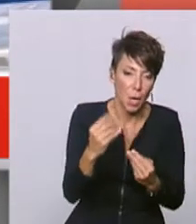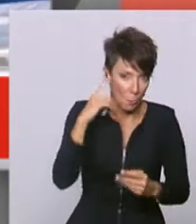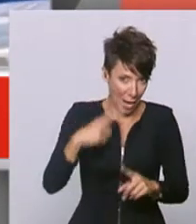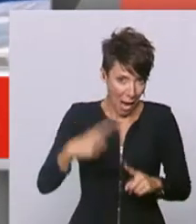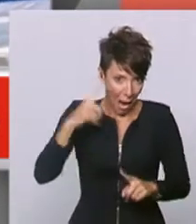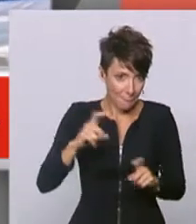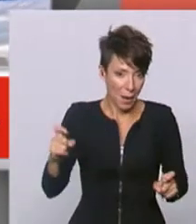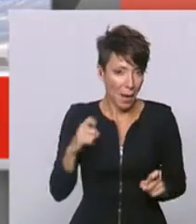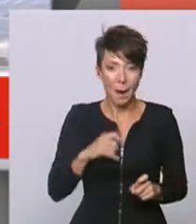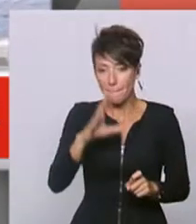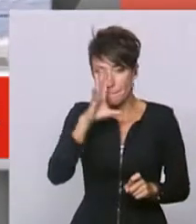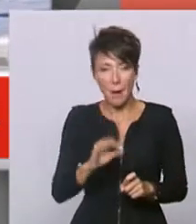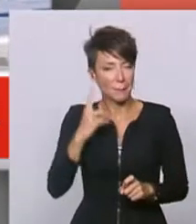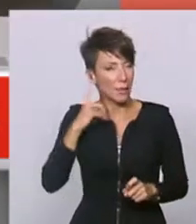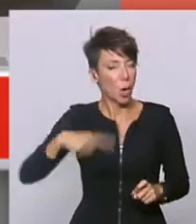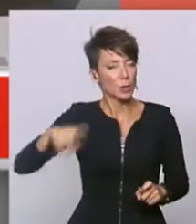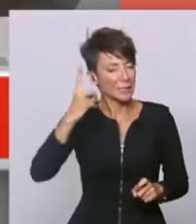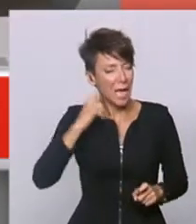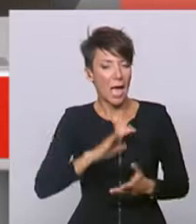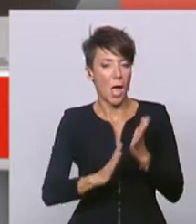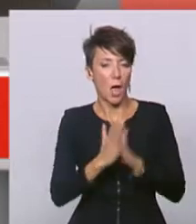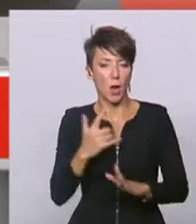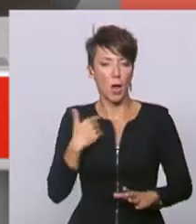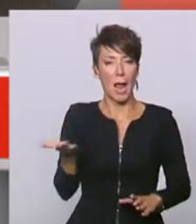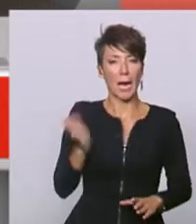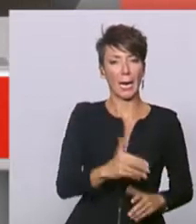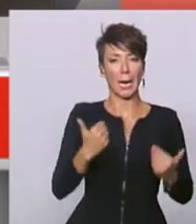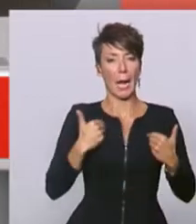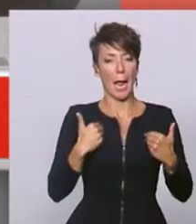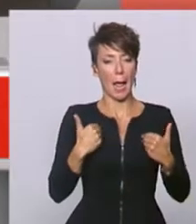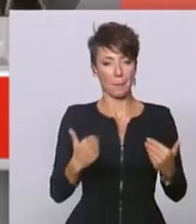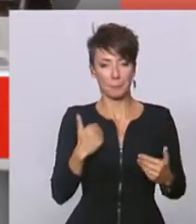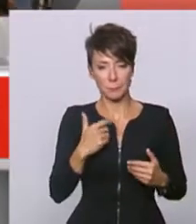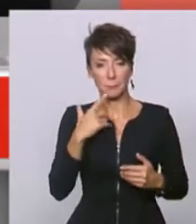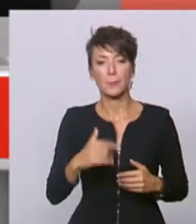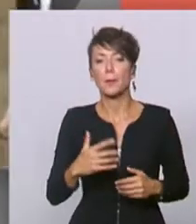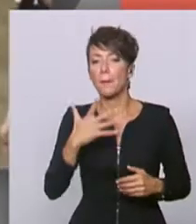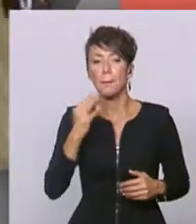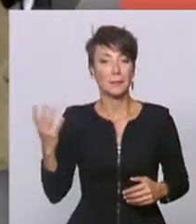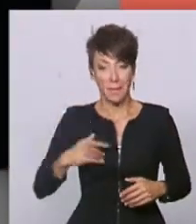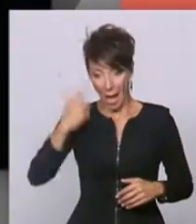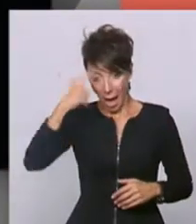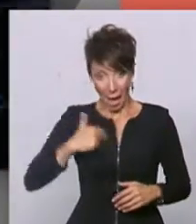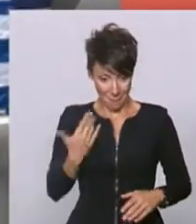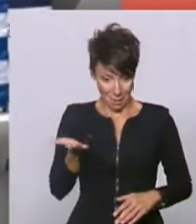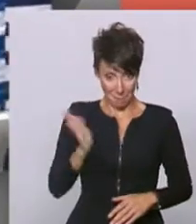πράγματα. Το καθεστώς ξέρει τι πολεμάει. Γκρεμίζει το Σόρα, γκρεμίζει όλο αυτό που έχω φτιάξει. Γκρεμίζει το Σόρα, γκρεμίζει και όλο.